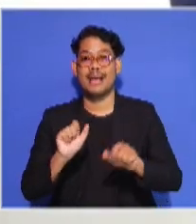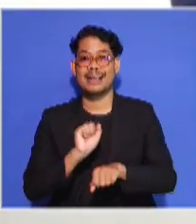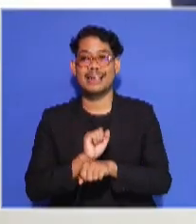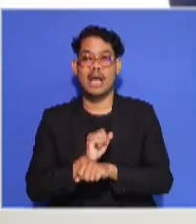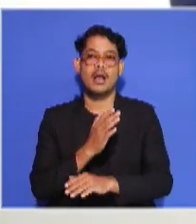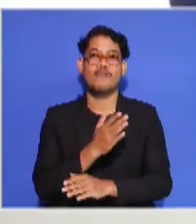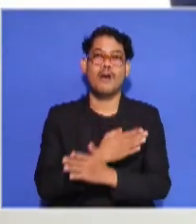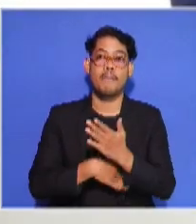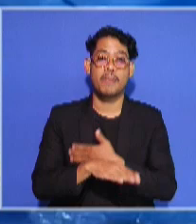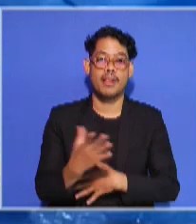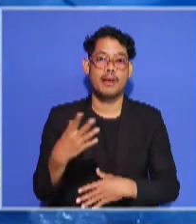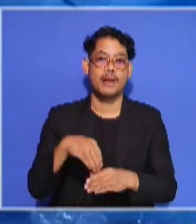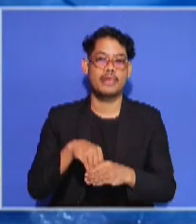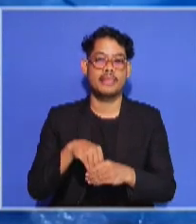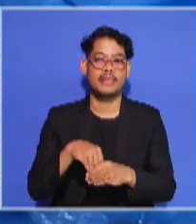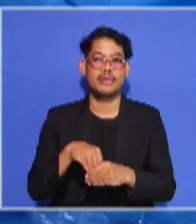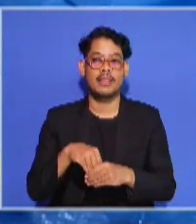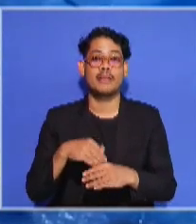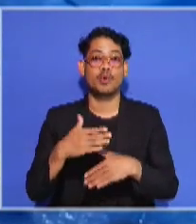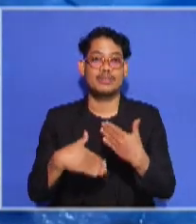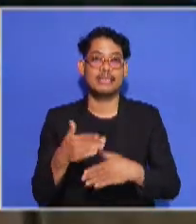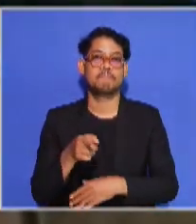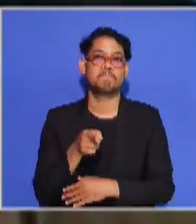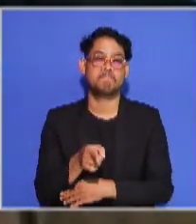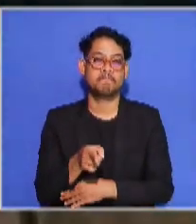sortir dan pelipatan surat suara Pilkada